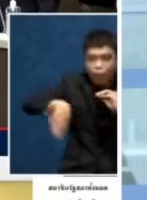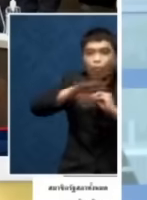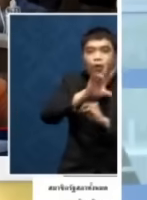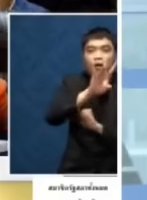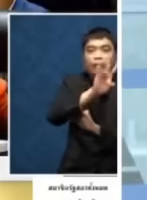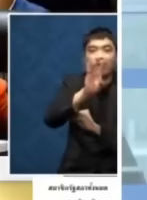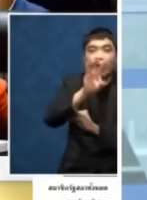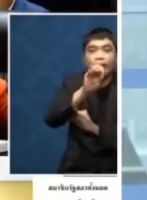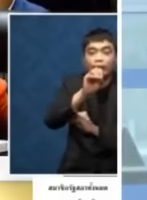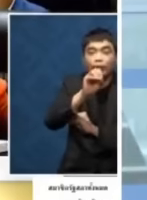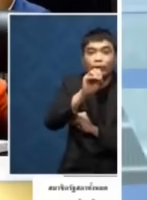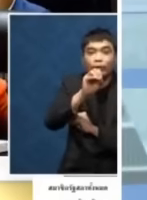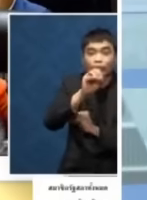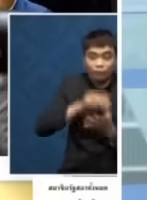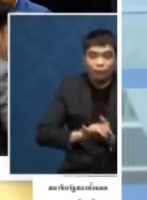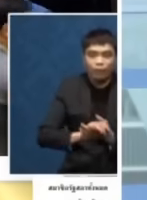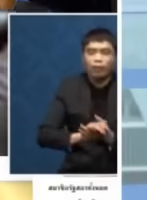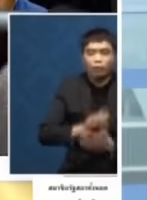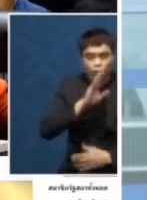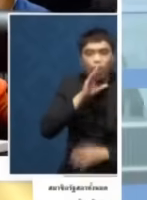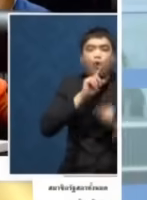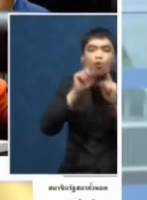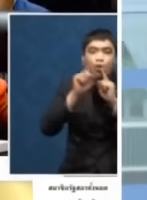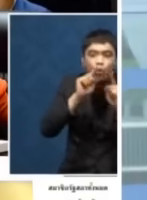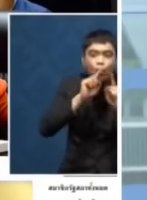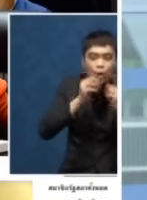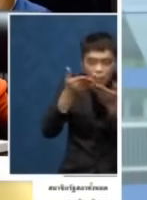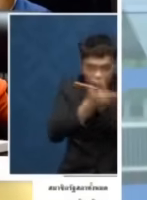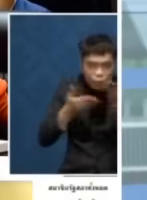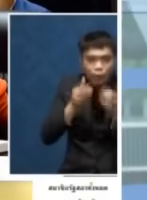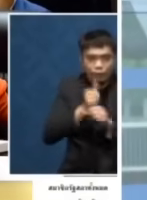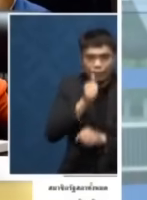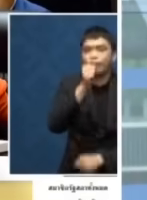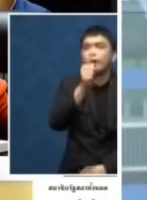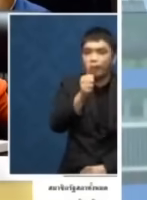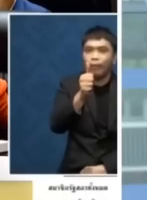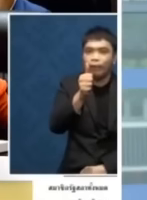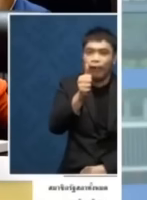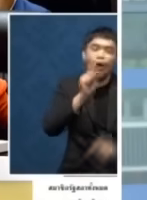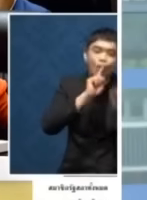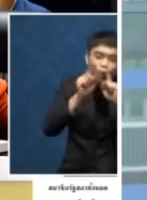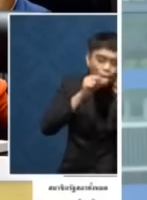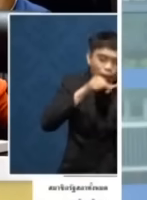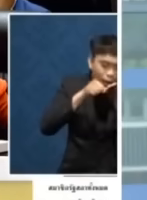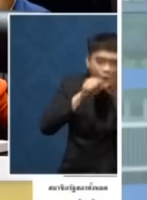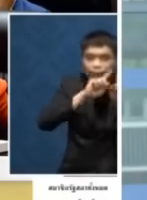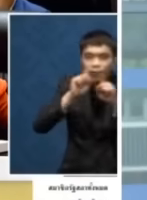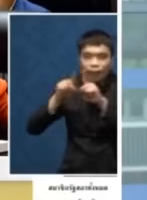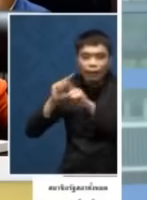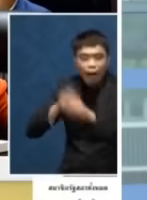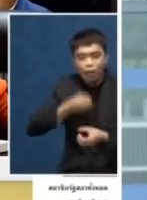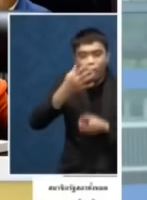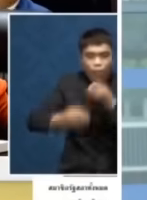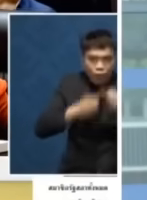าตั้งแต่ก่อนมีการที่จะประชุมกันวันนี้กันแล้วแล้วสสชนะก็ยังมาเน้นย้ำเรื่องของ112เนี่ยคือคงรับไม่ได้บ